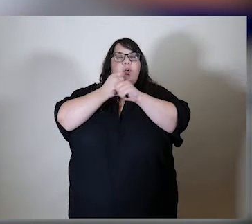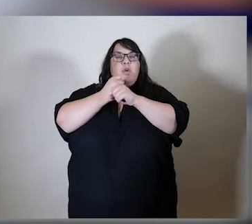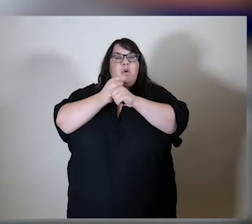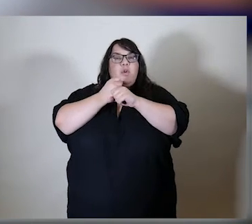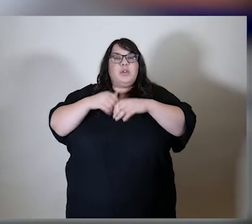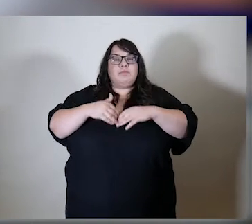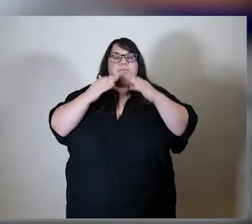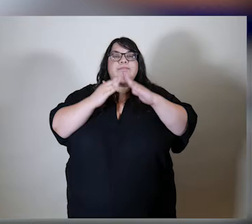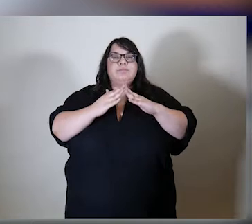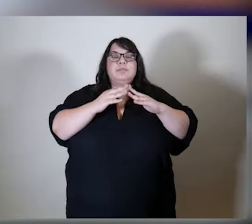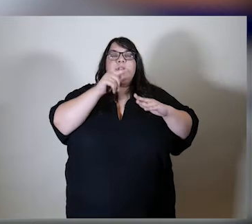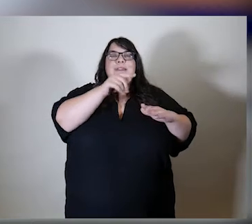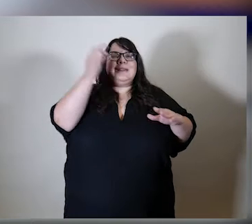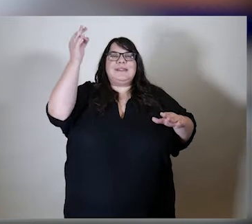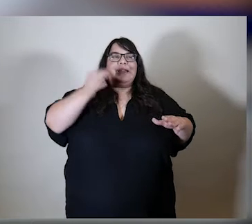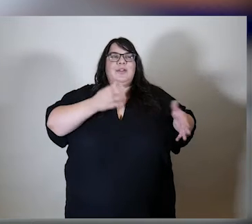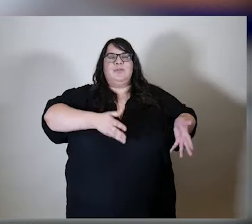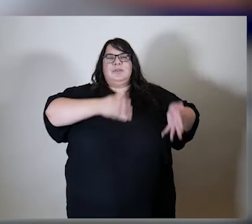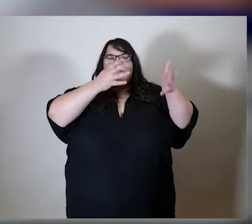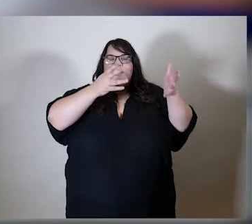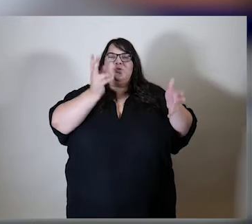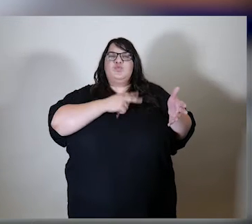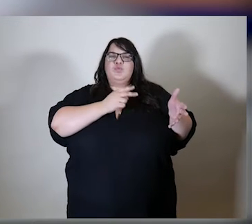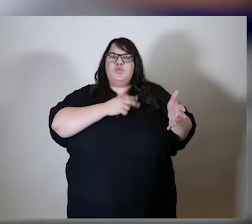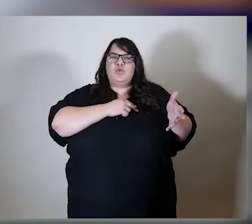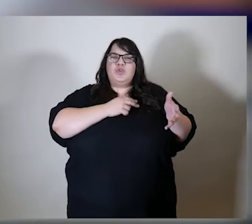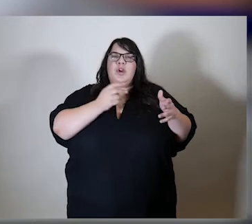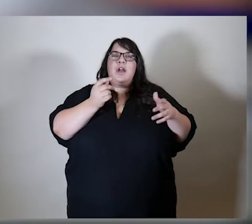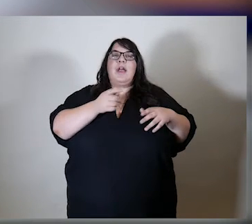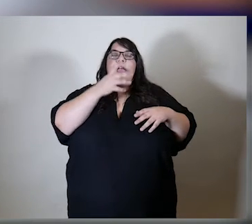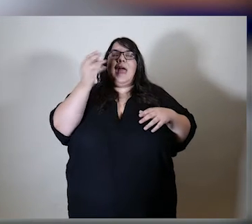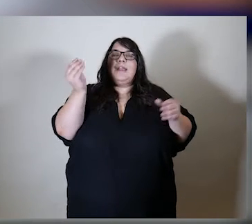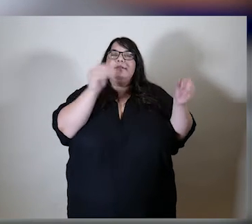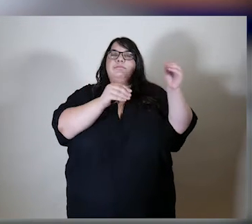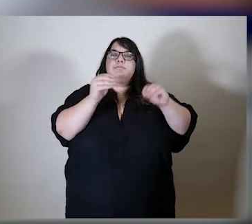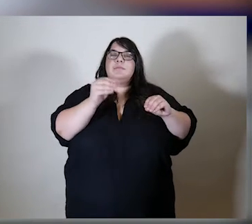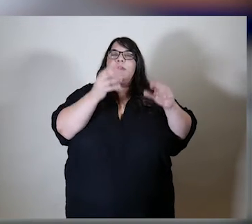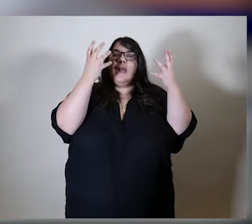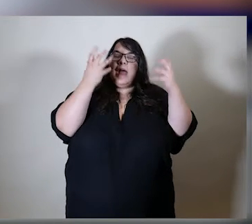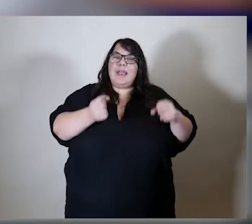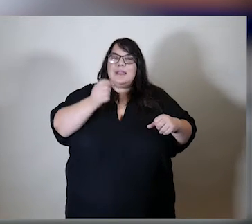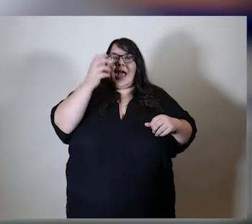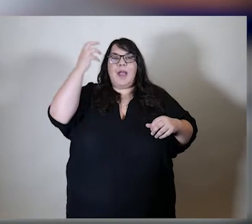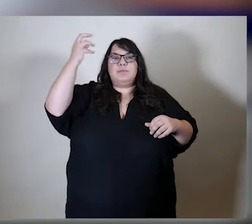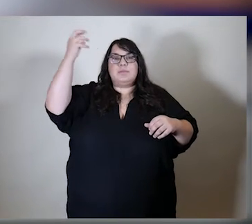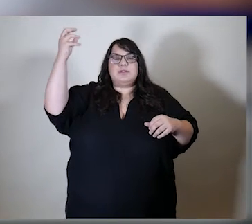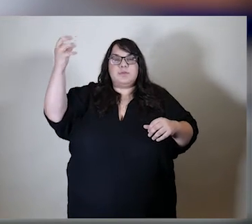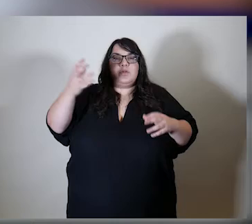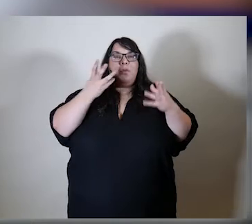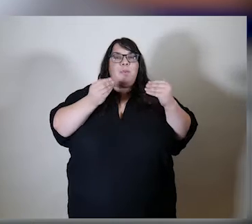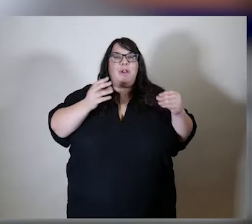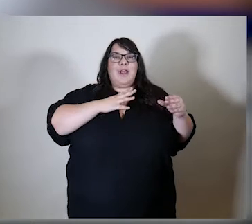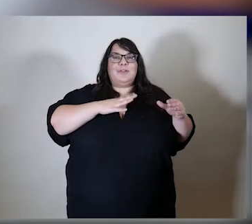της στο άρτιο και υπερσύγχρονο κτίριο με τους άριστους εξειδικευμένους επιστήμονες, πολλά